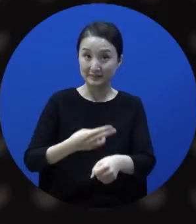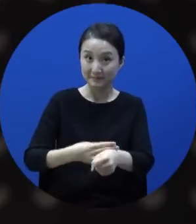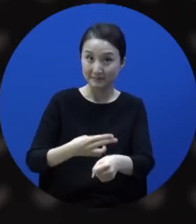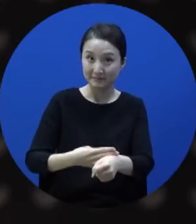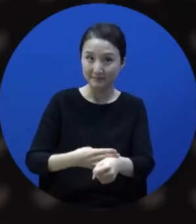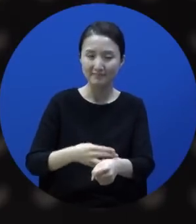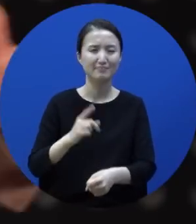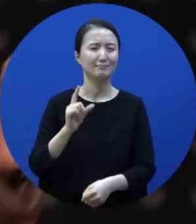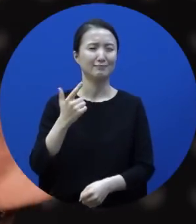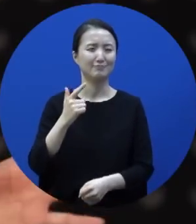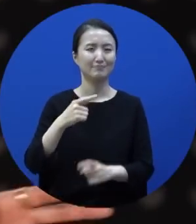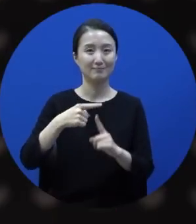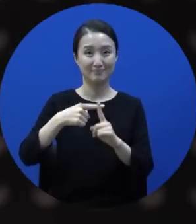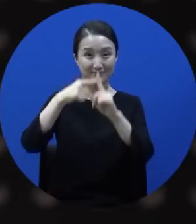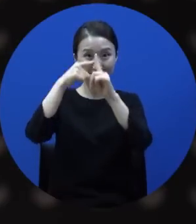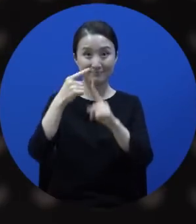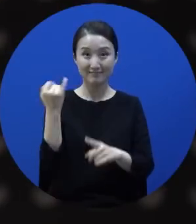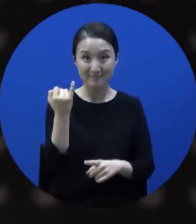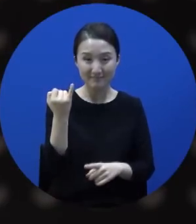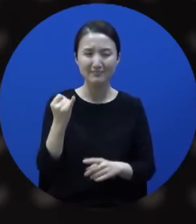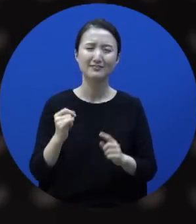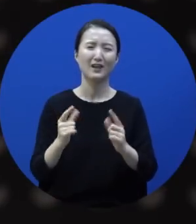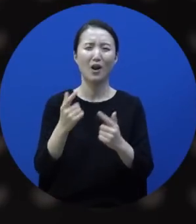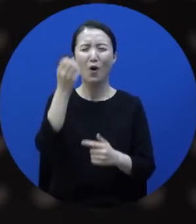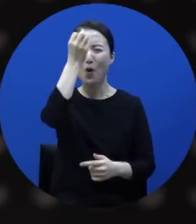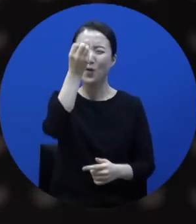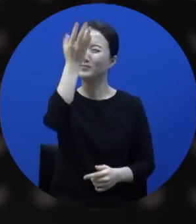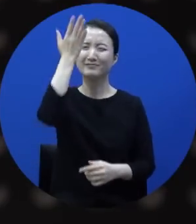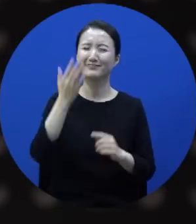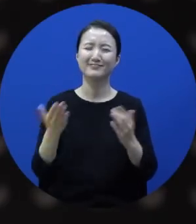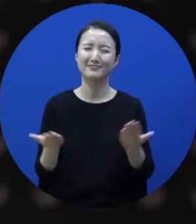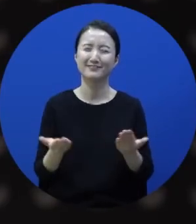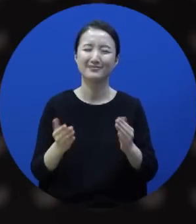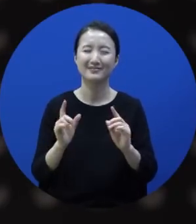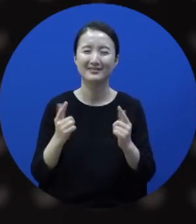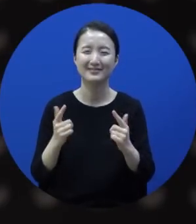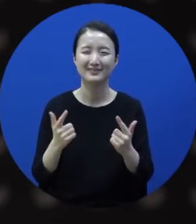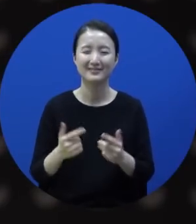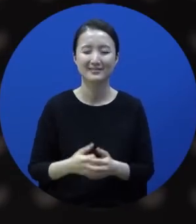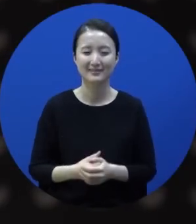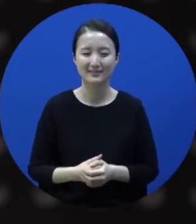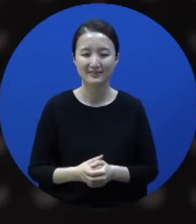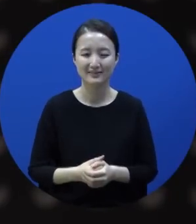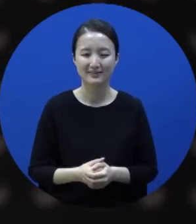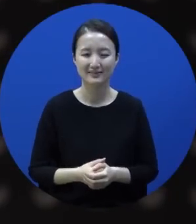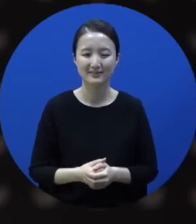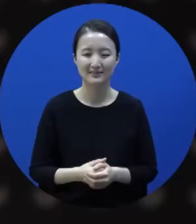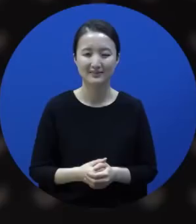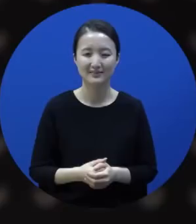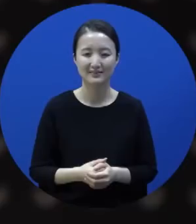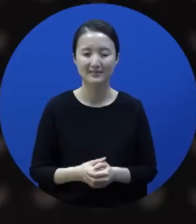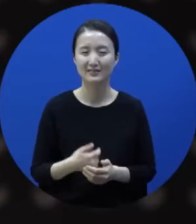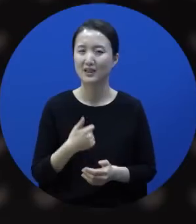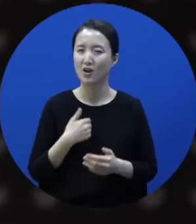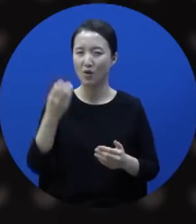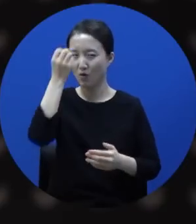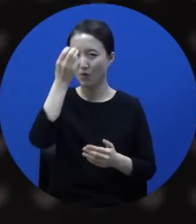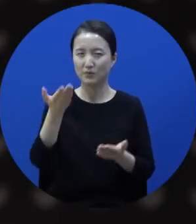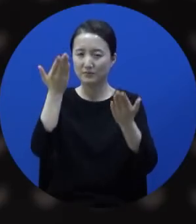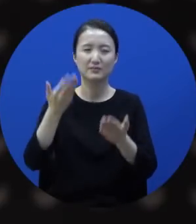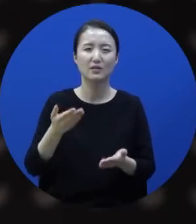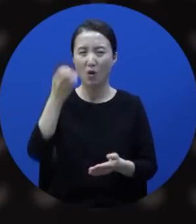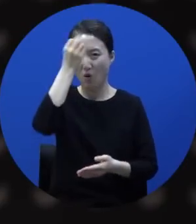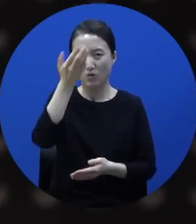아닙니다. 그렇게 고급진 직업을 하진 않았었어요. 네. 제가 했던 거는